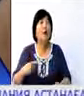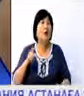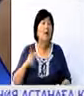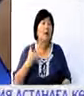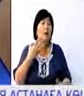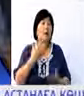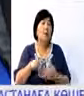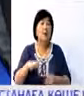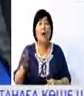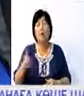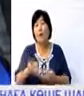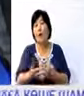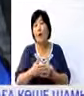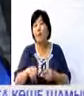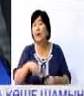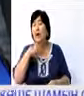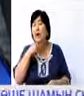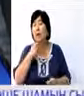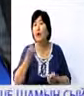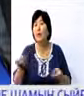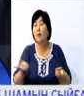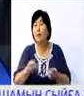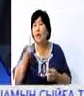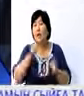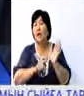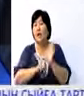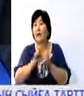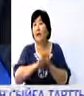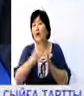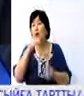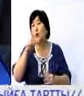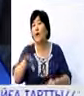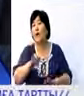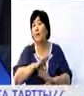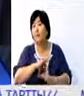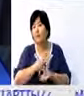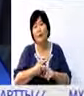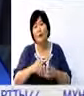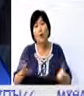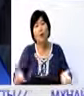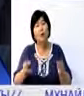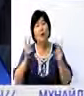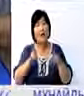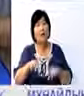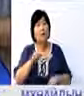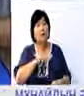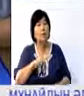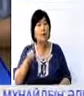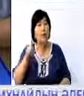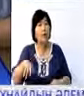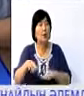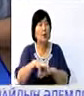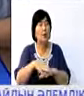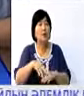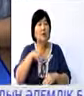көлдер маңында балық аулау кезінде де абай болуды сұрайды. Жыл басынан бері аталған жайт бойынша 4 адам қаза тапқан. Сонымен қатар құтқарушылар іздестіру жұмыстары барысында тұрғындардың